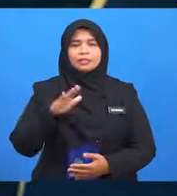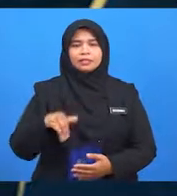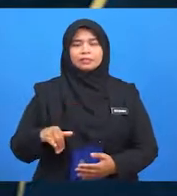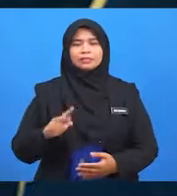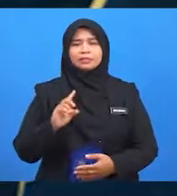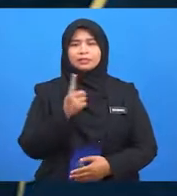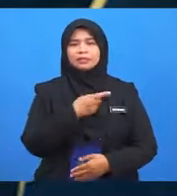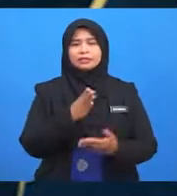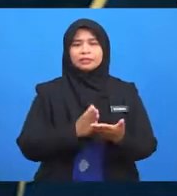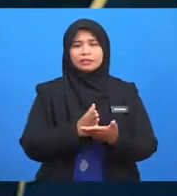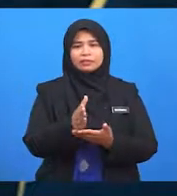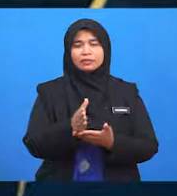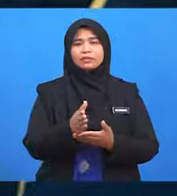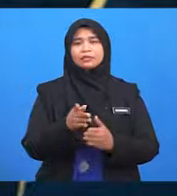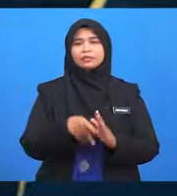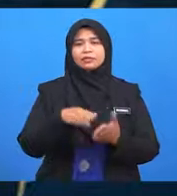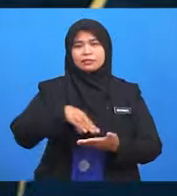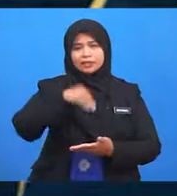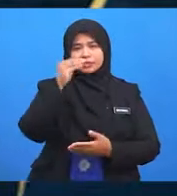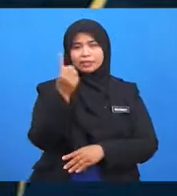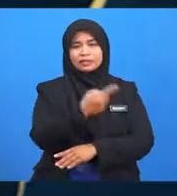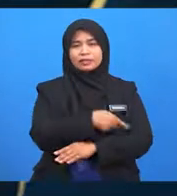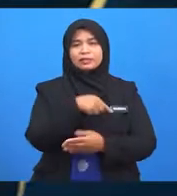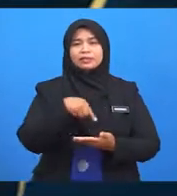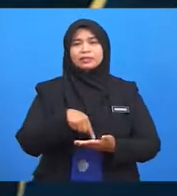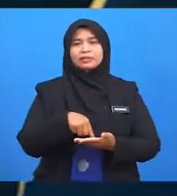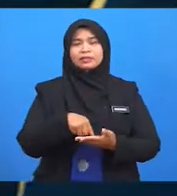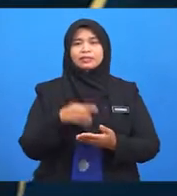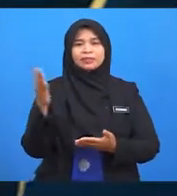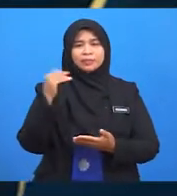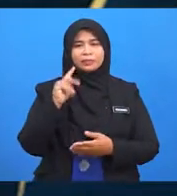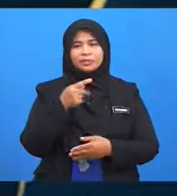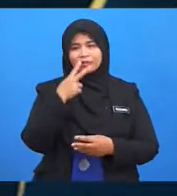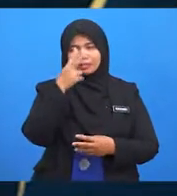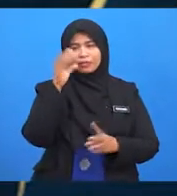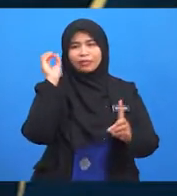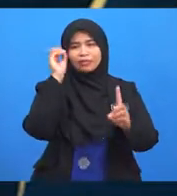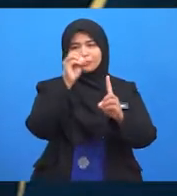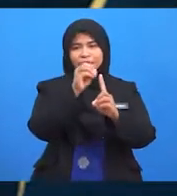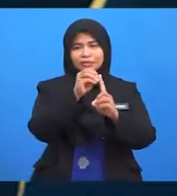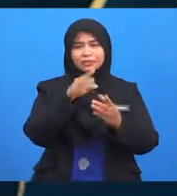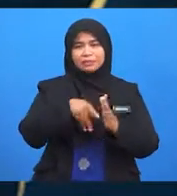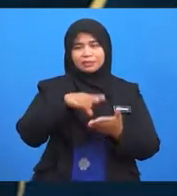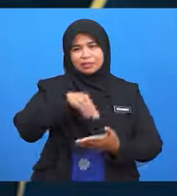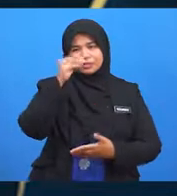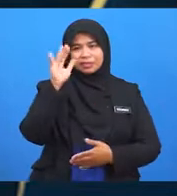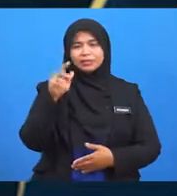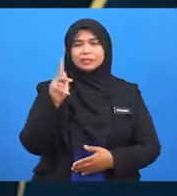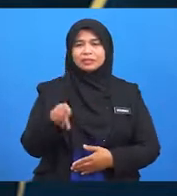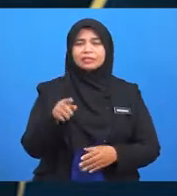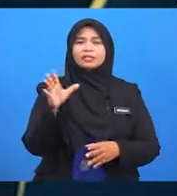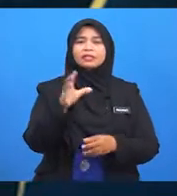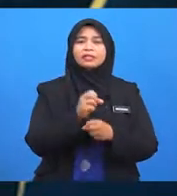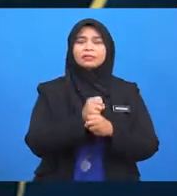Sebelum kita meneruskan sesi pembelajaran hari ini, jom kita semak objektif pembelajaran yang perlu